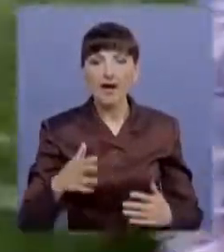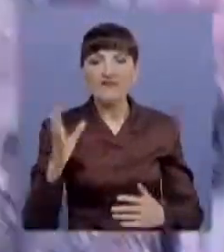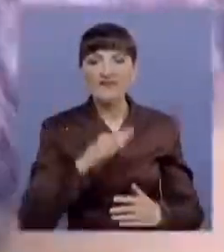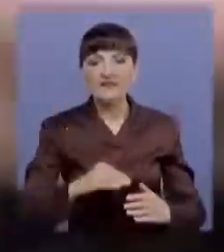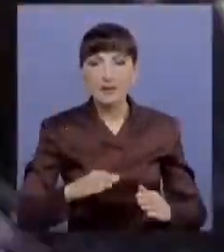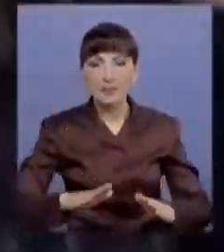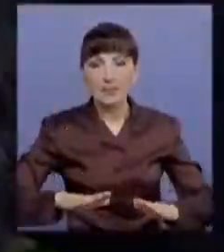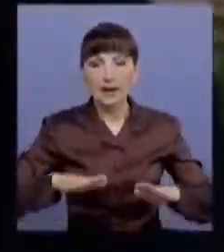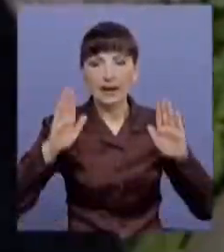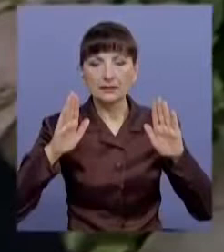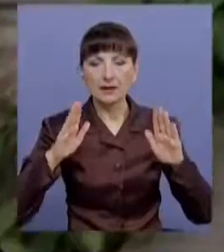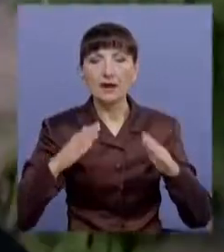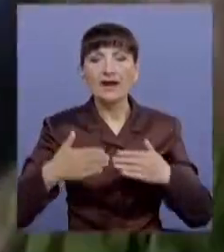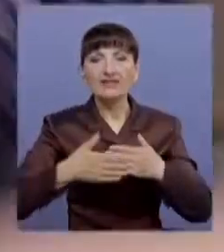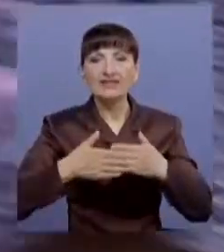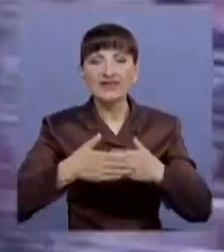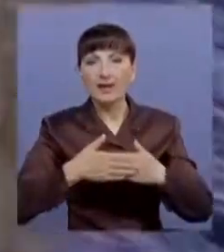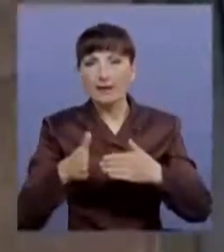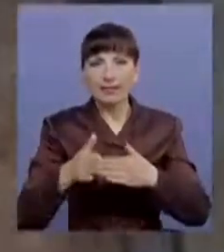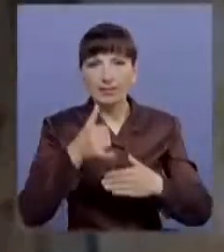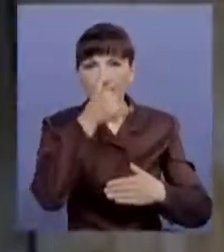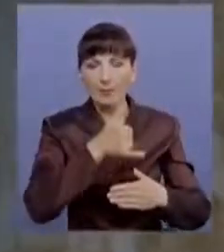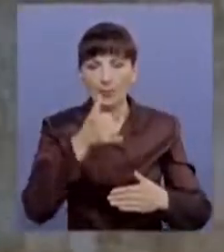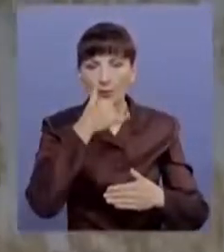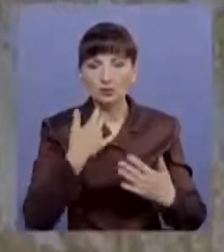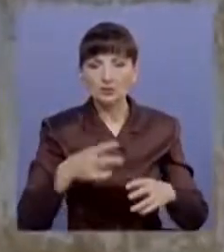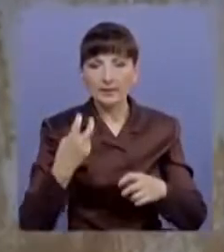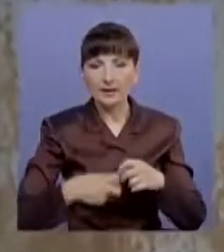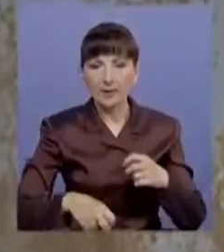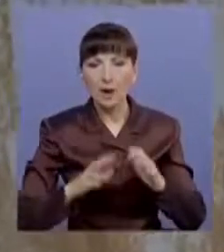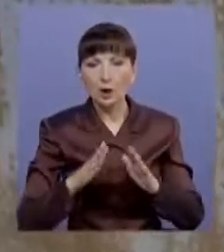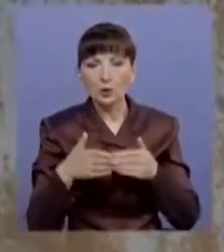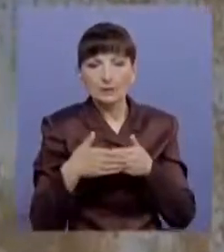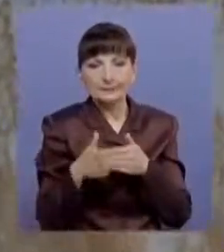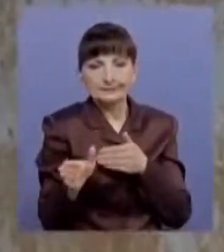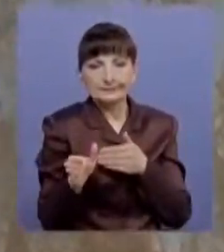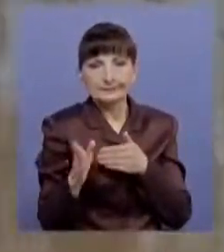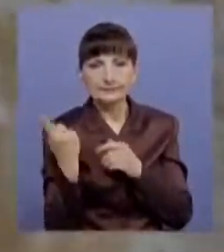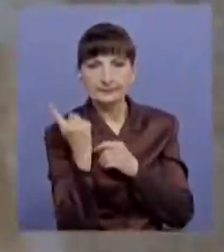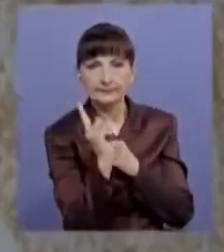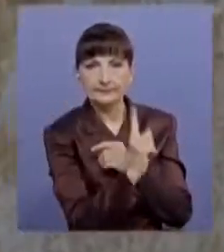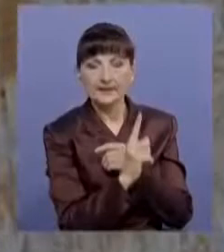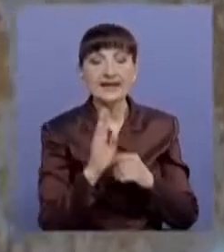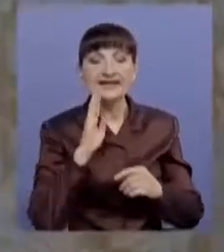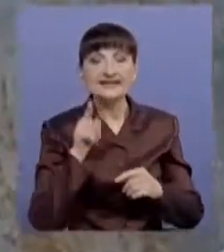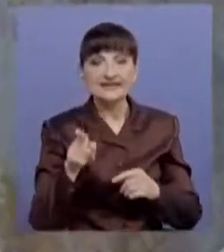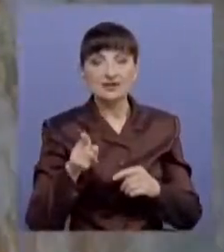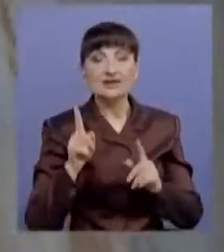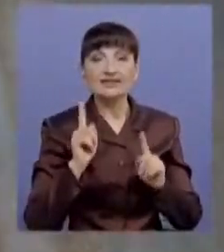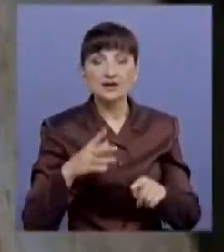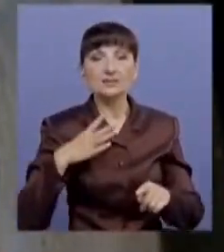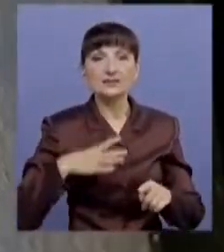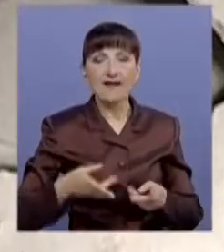плиты. Дверь. Подвал не открывается, можно пройти только вот таким образом. Наталье Маркеловой даже